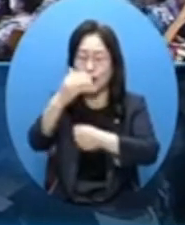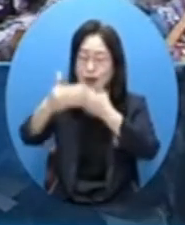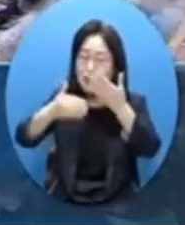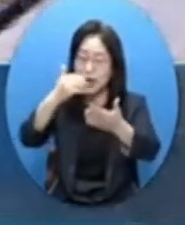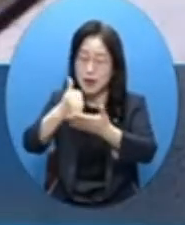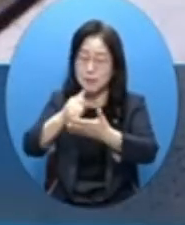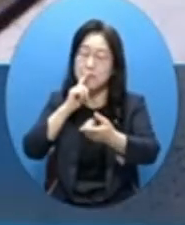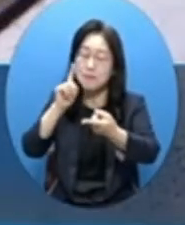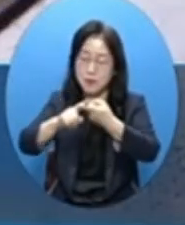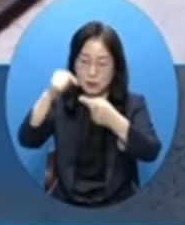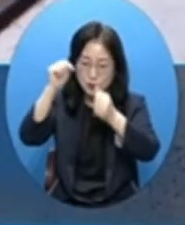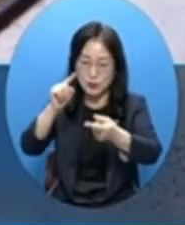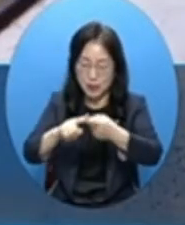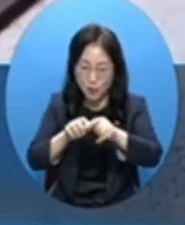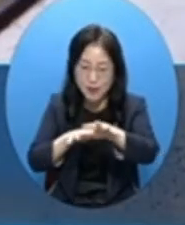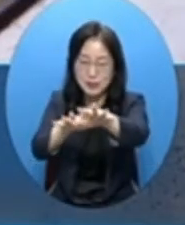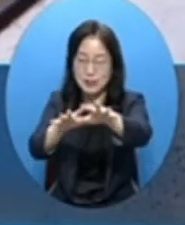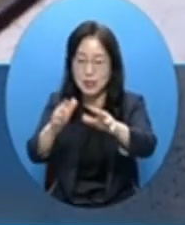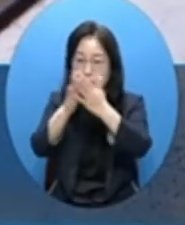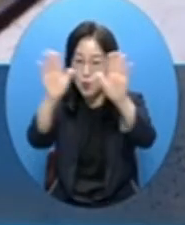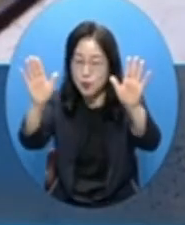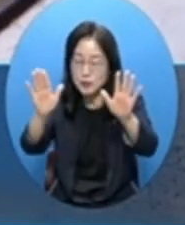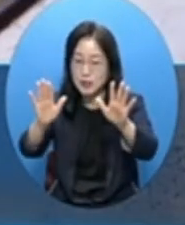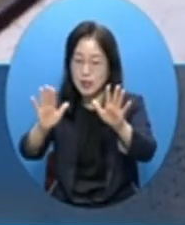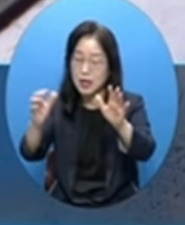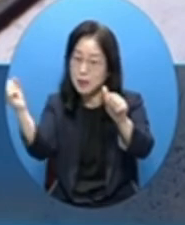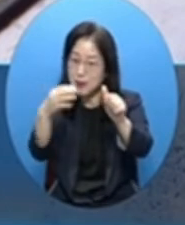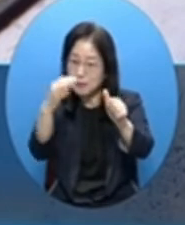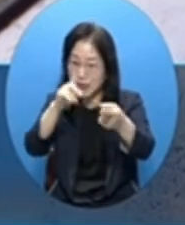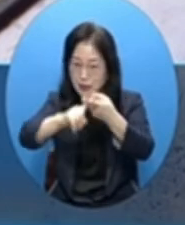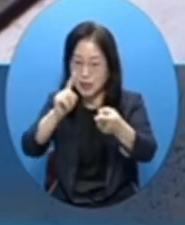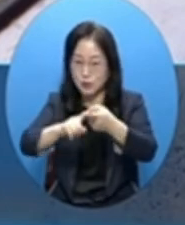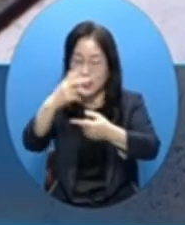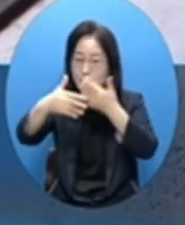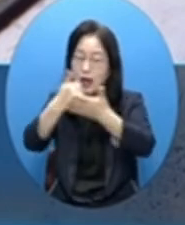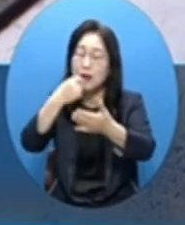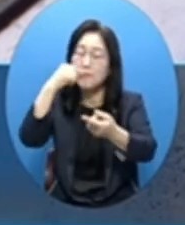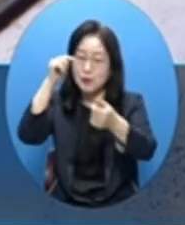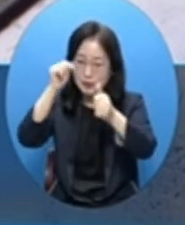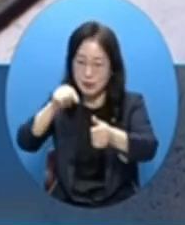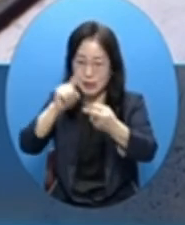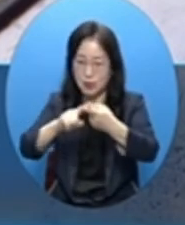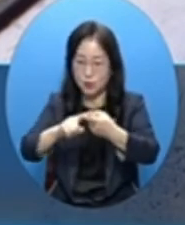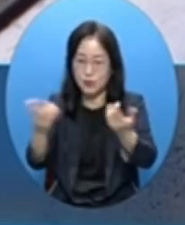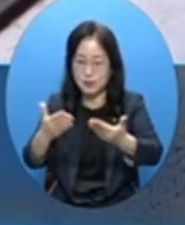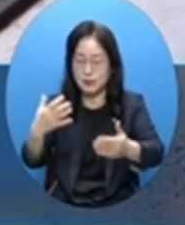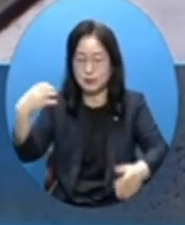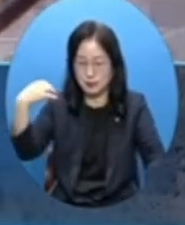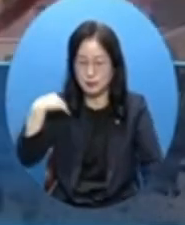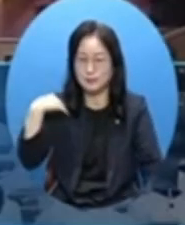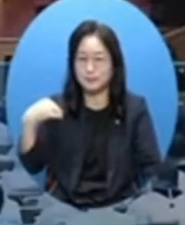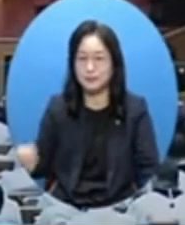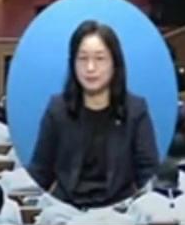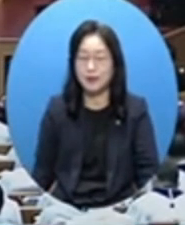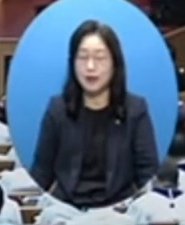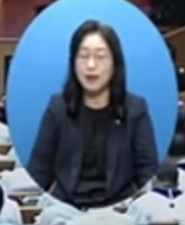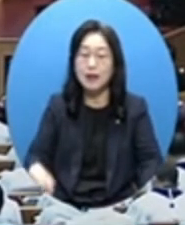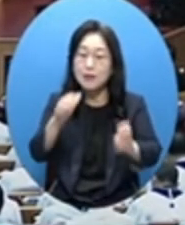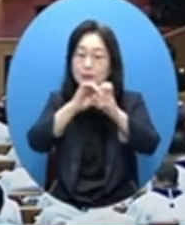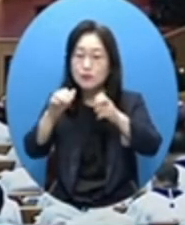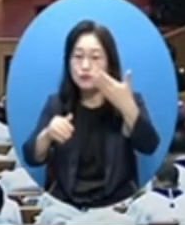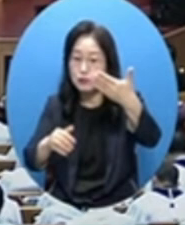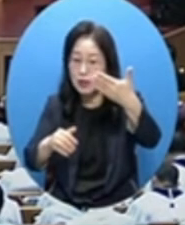야외 명예를 따라 행진하고 또 모세를 통하여 이르신 야훼의 명예를 따라 야외에 책임을 지켰더라 민직 9장